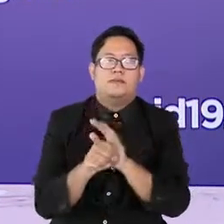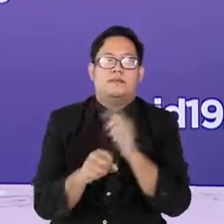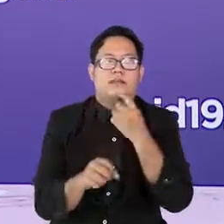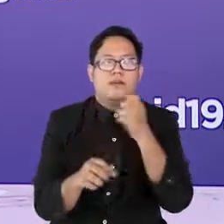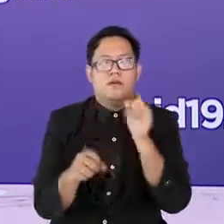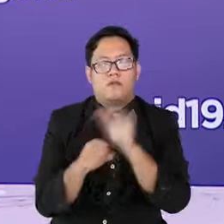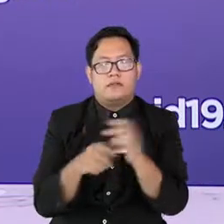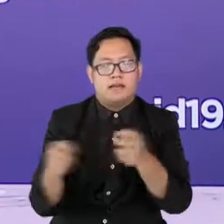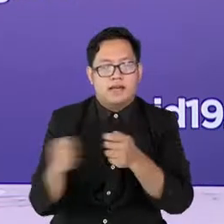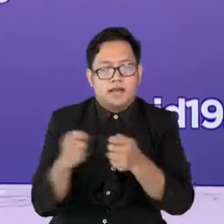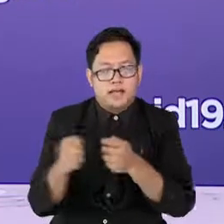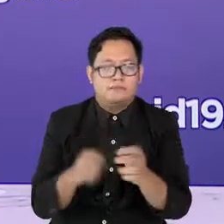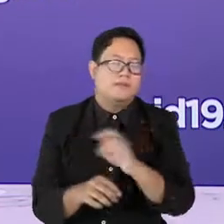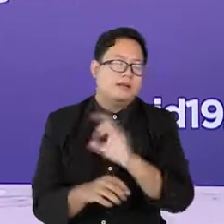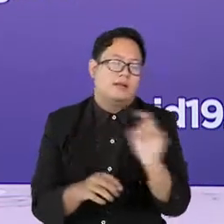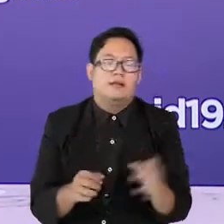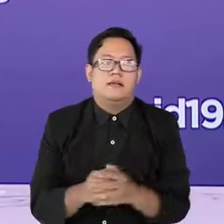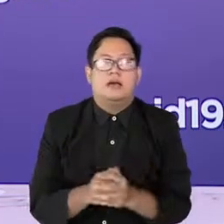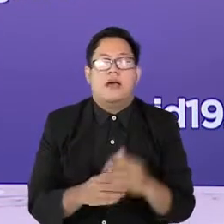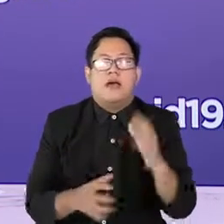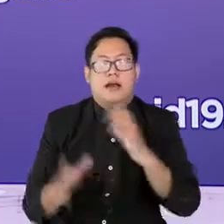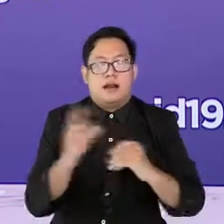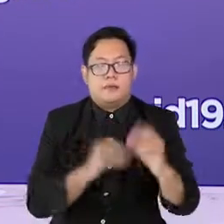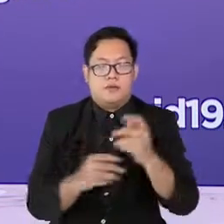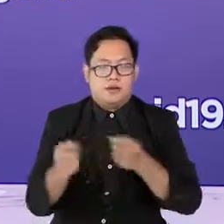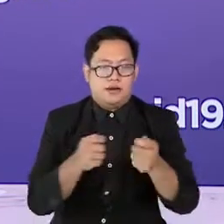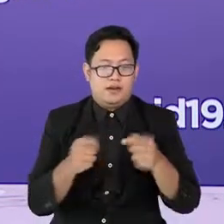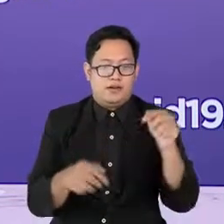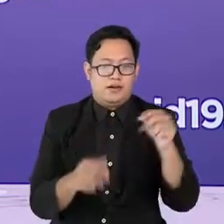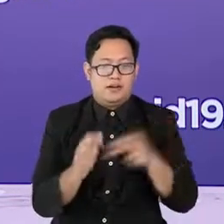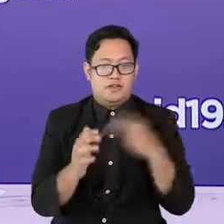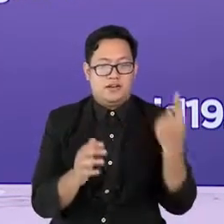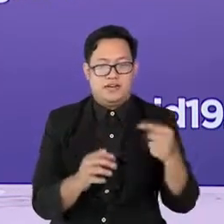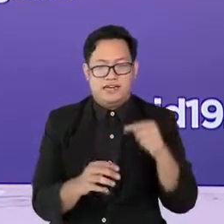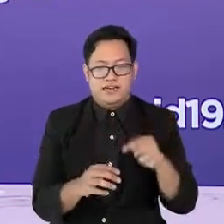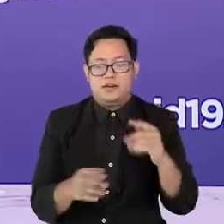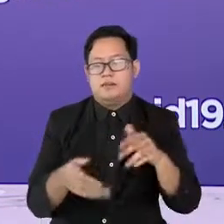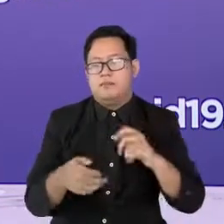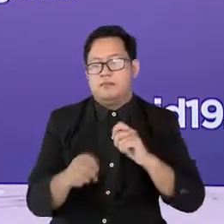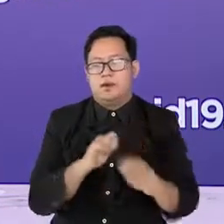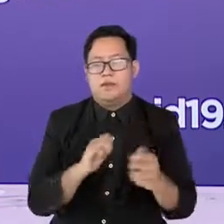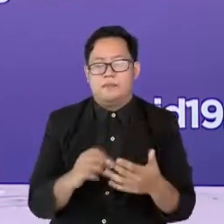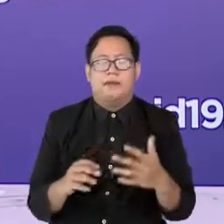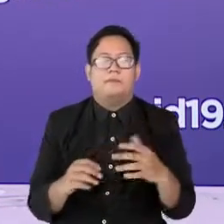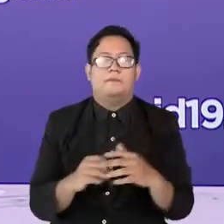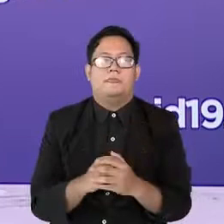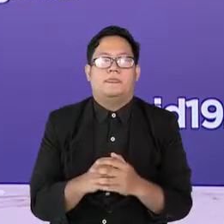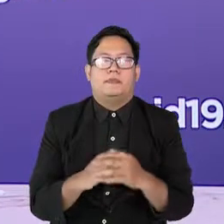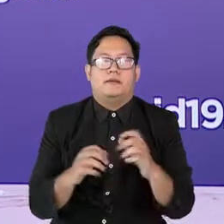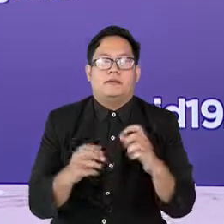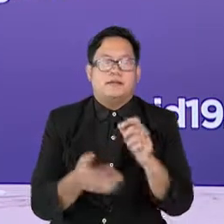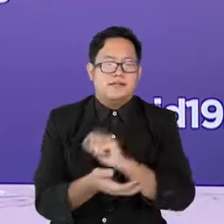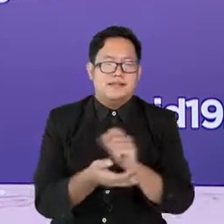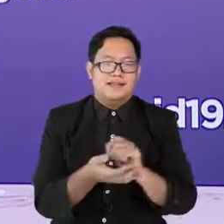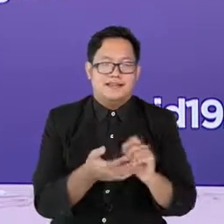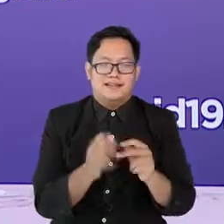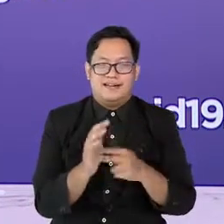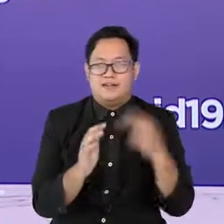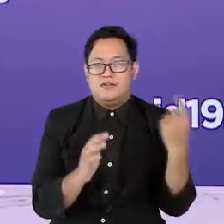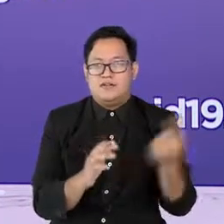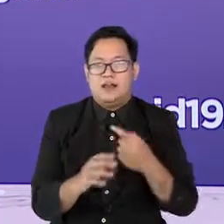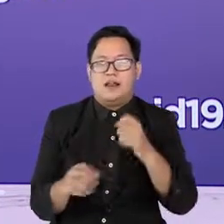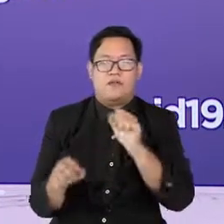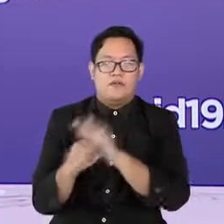melalui rakornas ini dibentuk juga sekretariat bersama gerakan solidaritas nasional penanganan profit